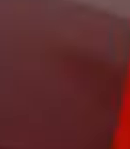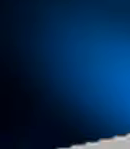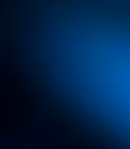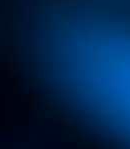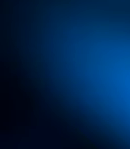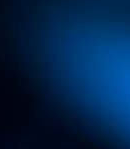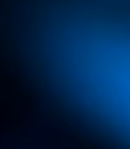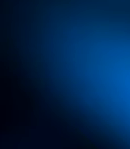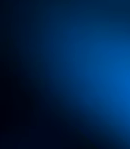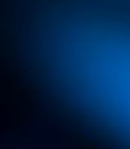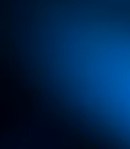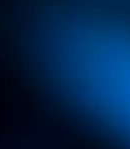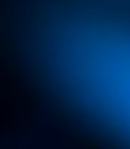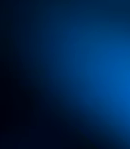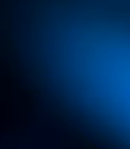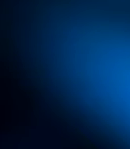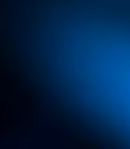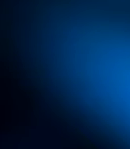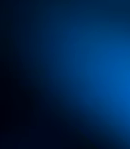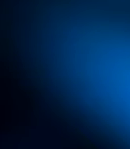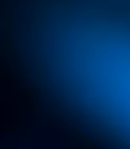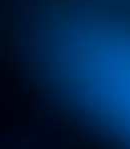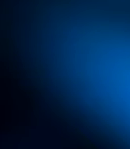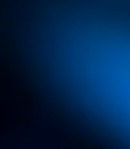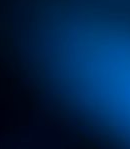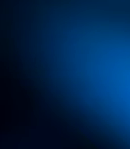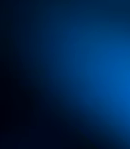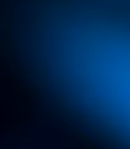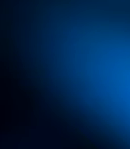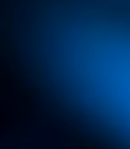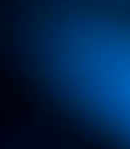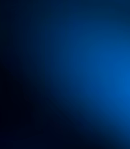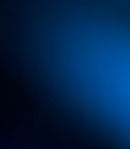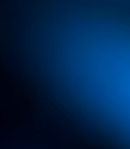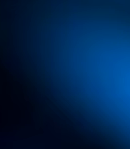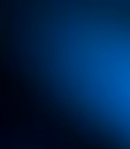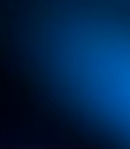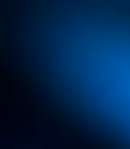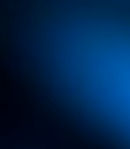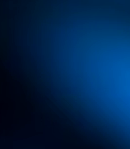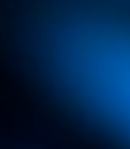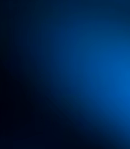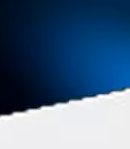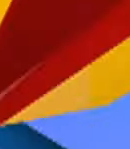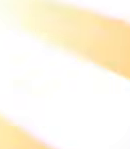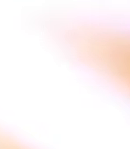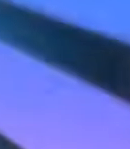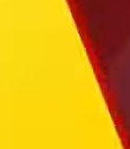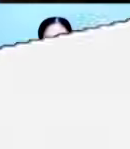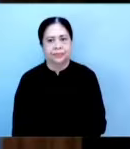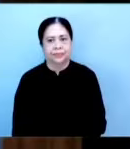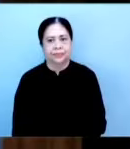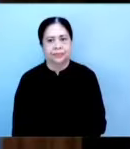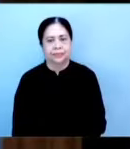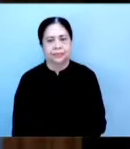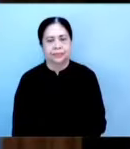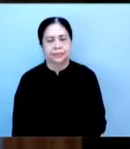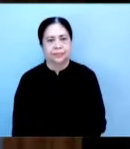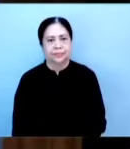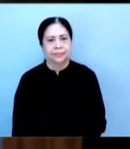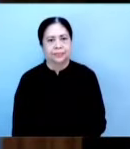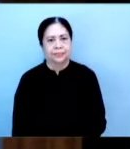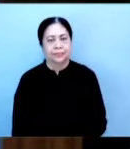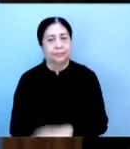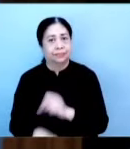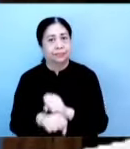customized rosies at pang religious bead works na Perfect for the holy week sa working mom